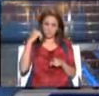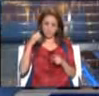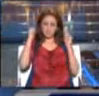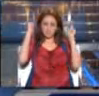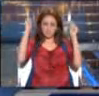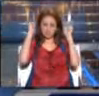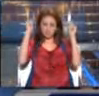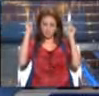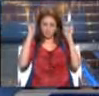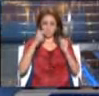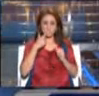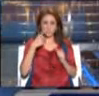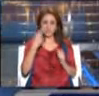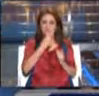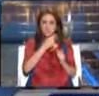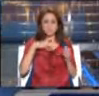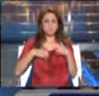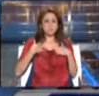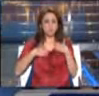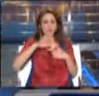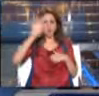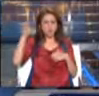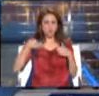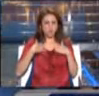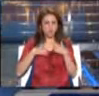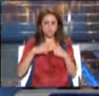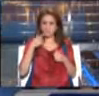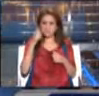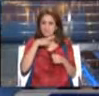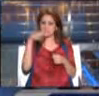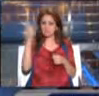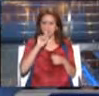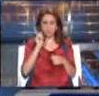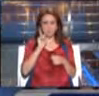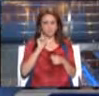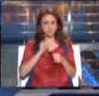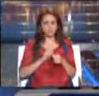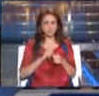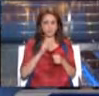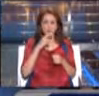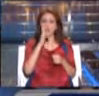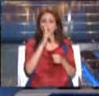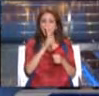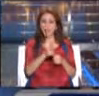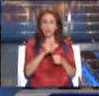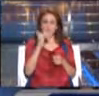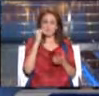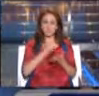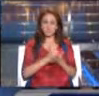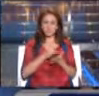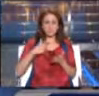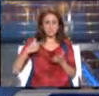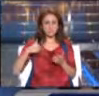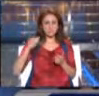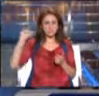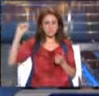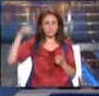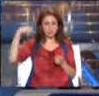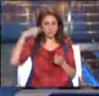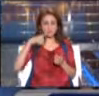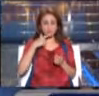وقال ان هذه الاتهامات كيدية ولا محل لها من الصحة. واستنكر المتحدث الرسمي للرئاسة محاولات التشويه